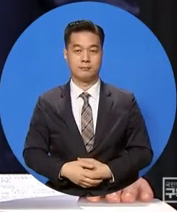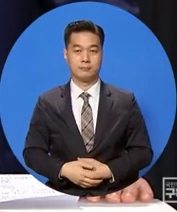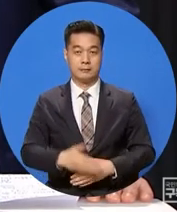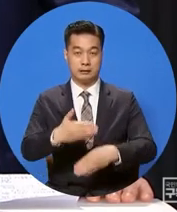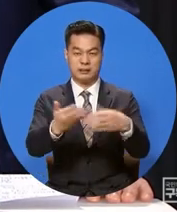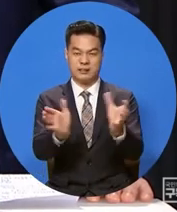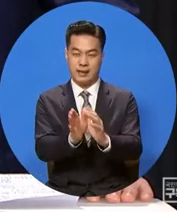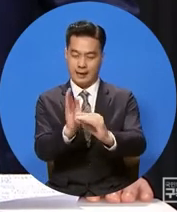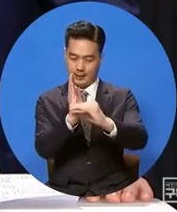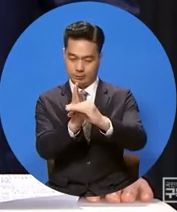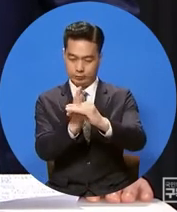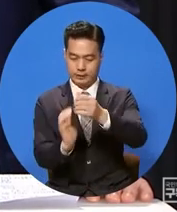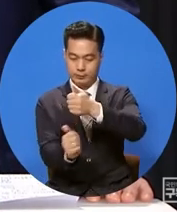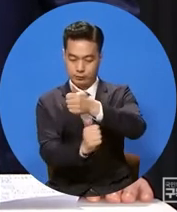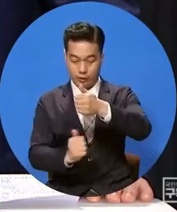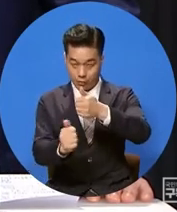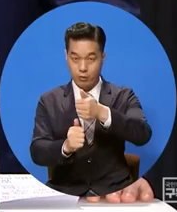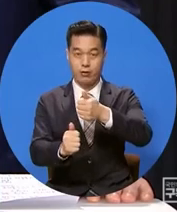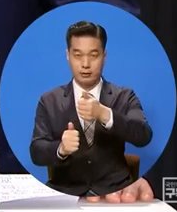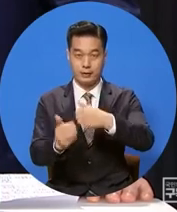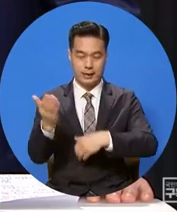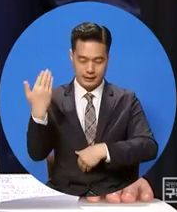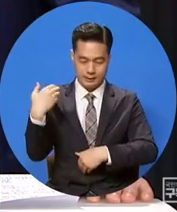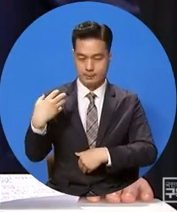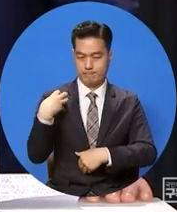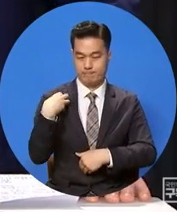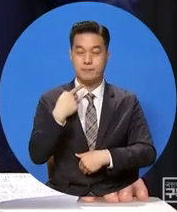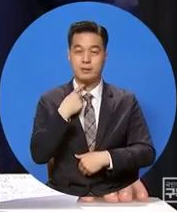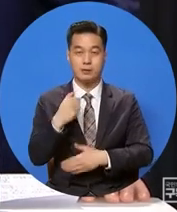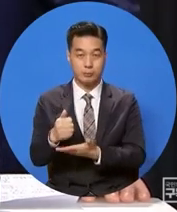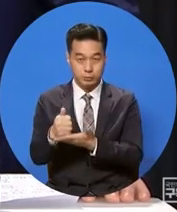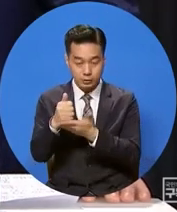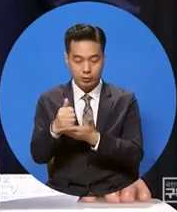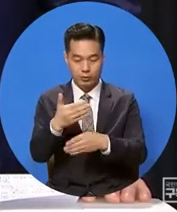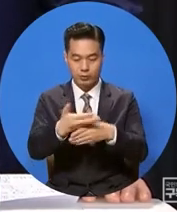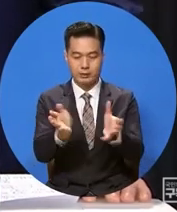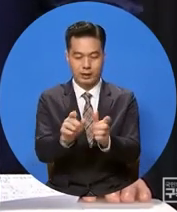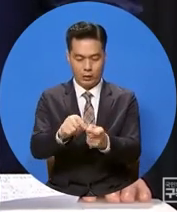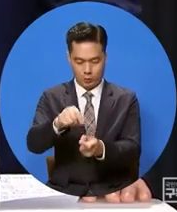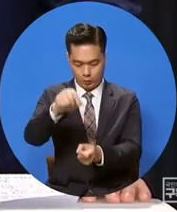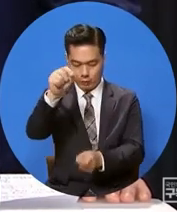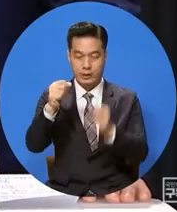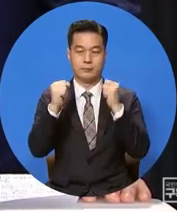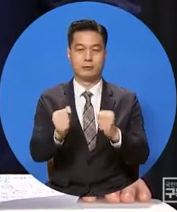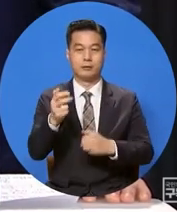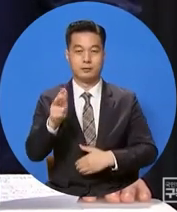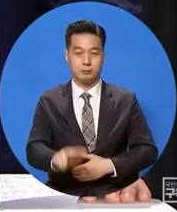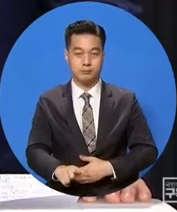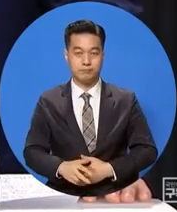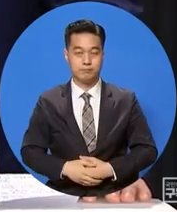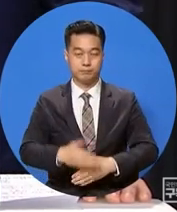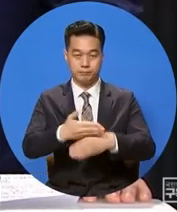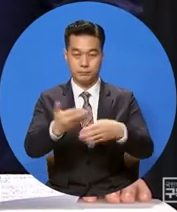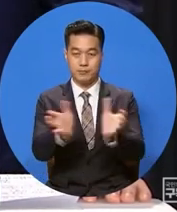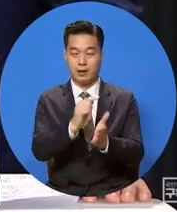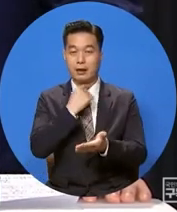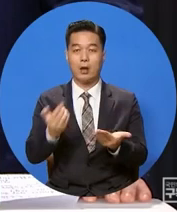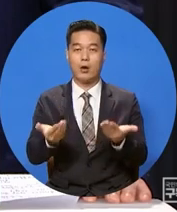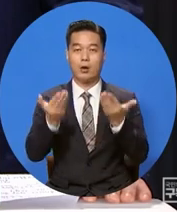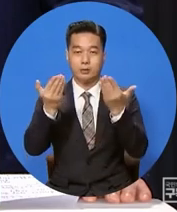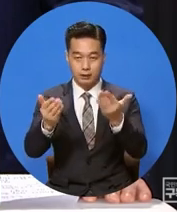우리 당의 중진이나 뭐 지사나 이렇게 지내신 분들도 당에 오래 계셨지만 당에